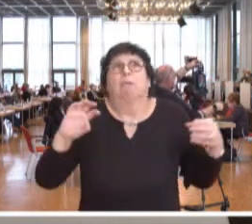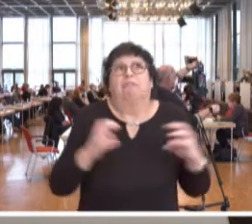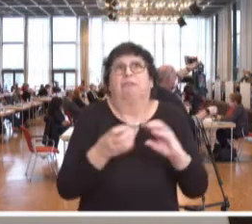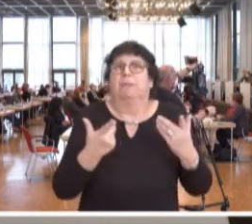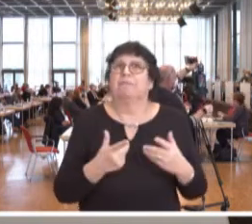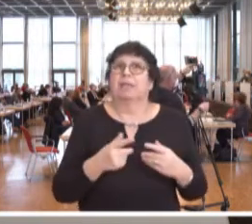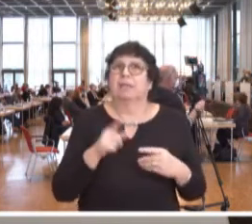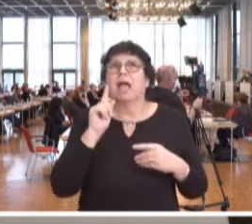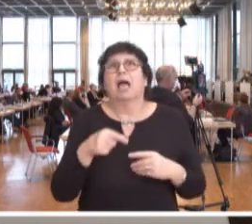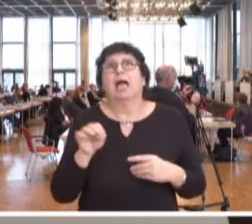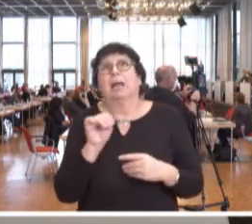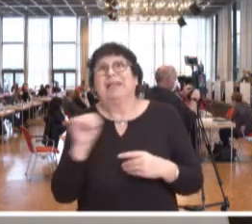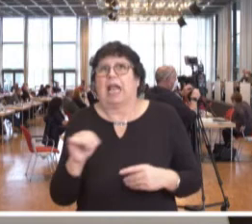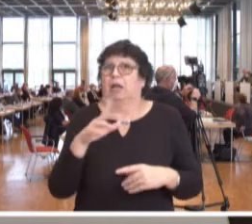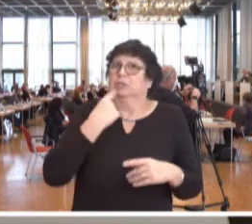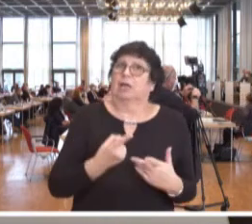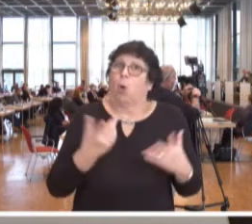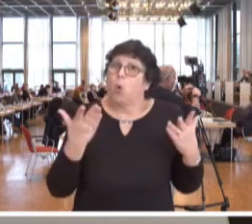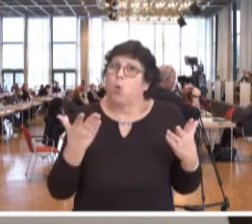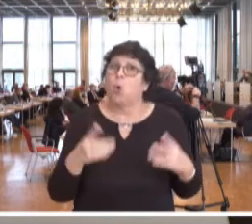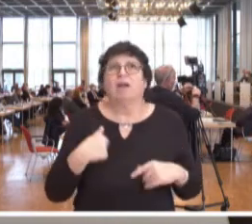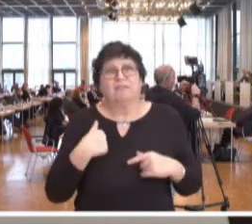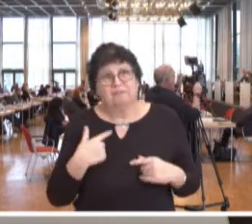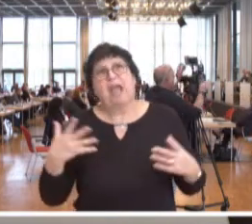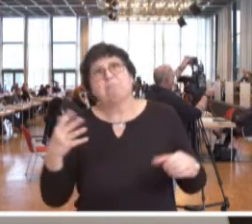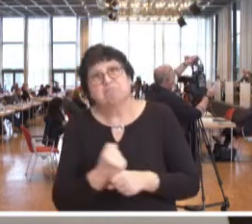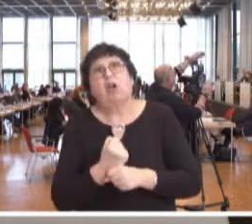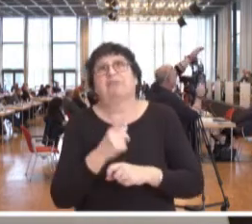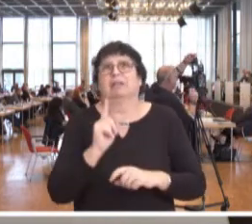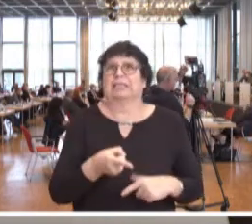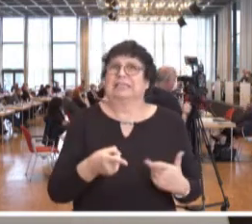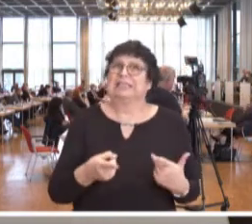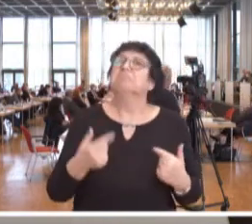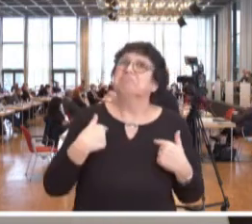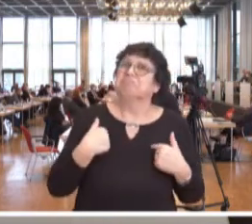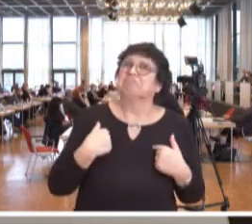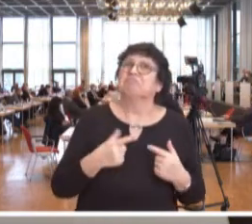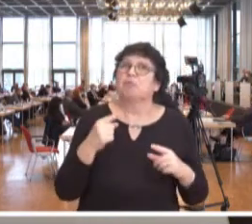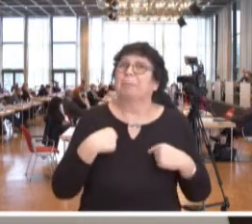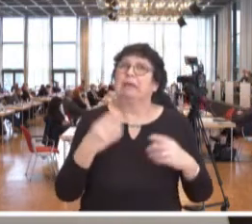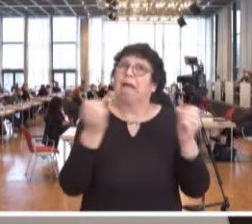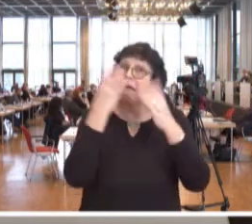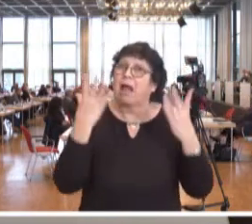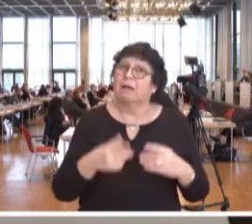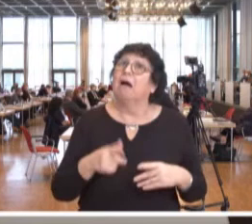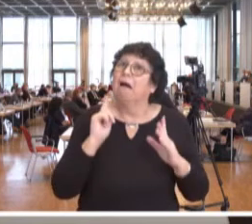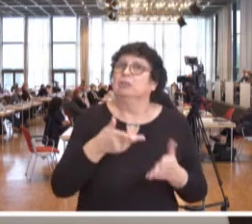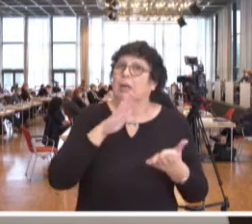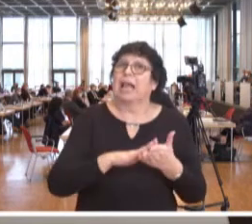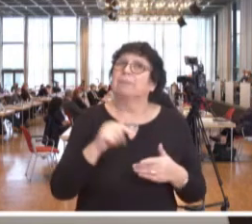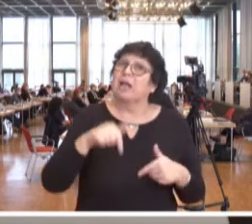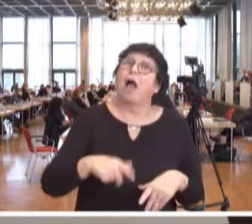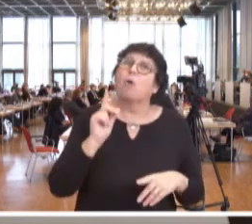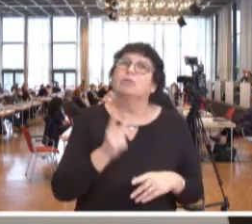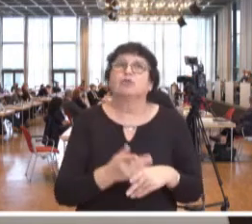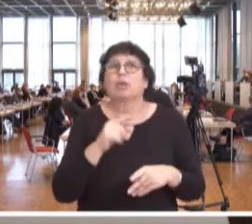on va prendre sa décision, dann war mir klar, das Ding war durch und ich konnte mit Jacques Lang, der hier schon mal erwähnt worden ist,